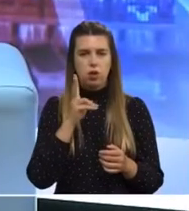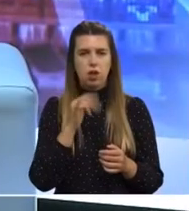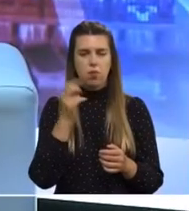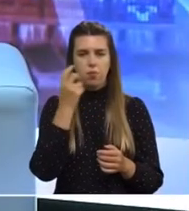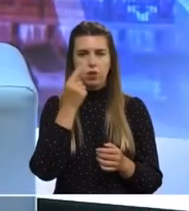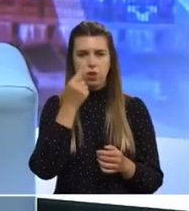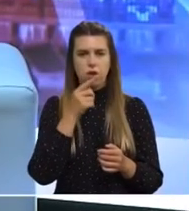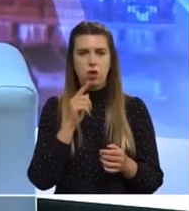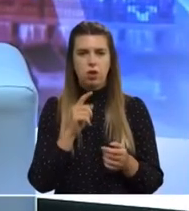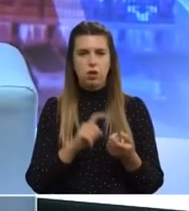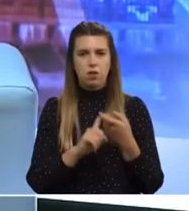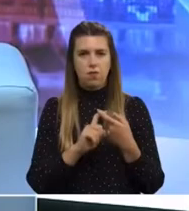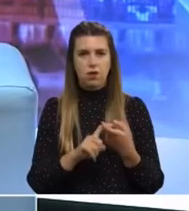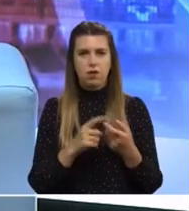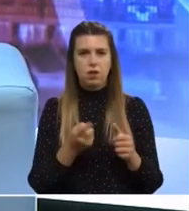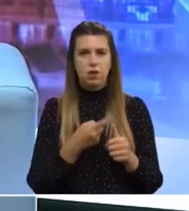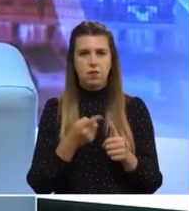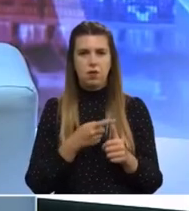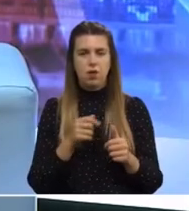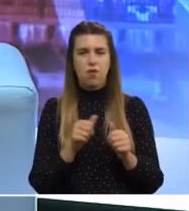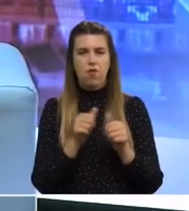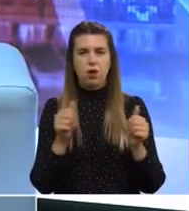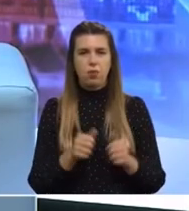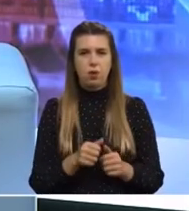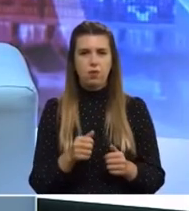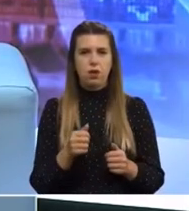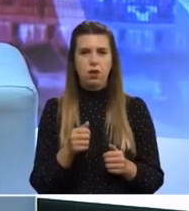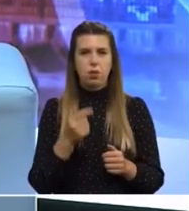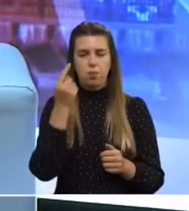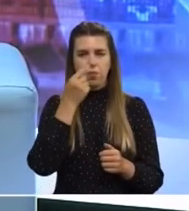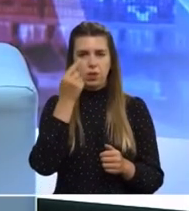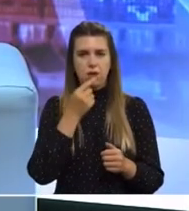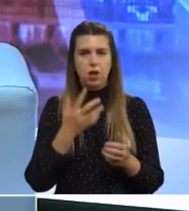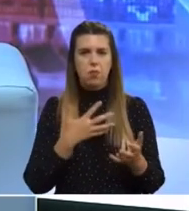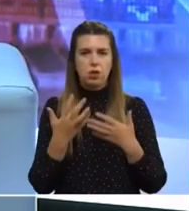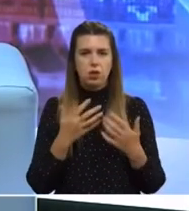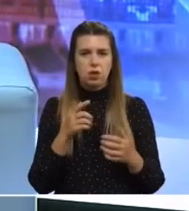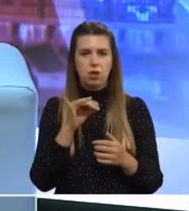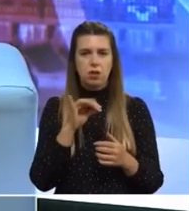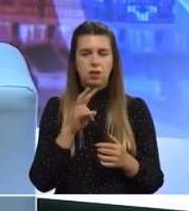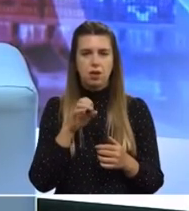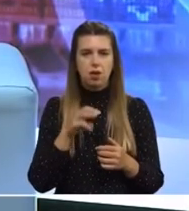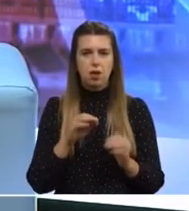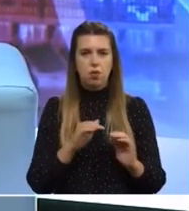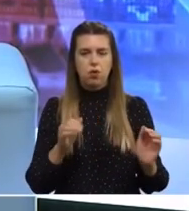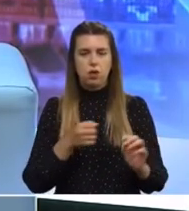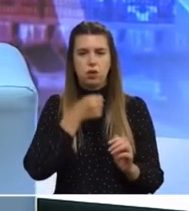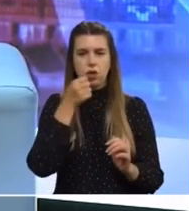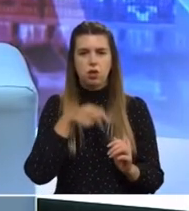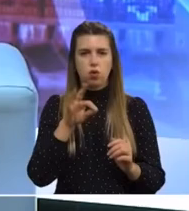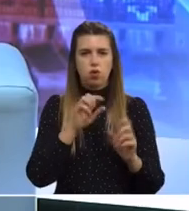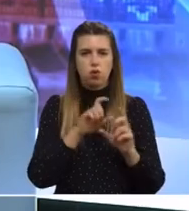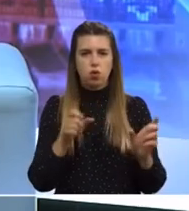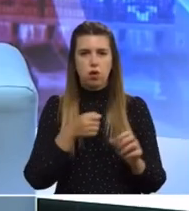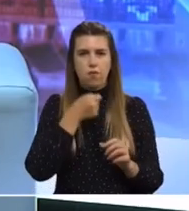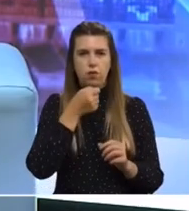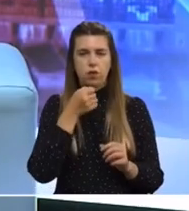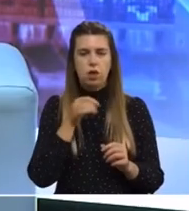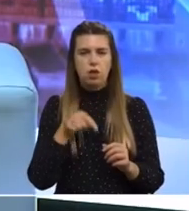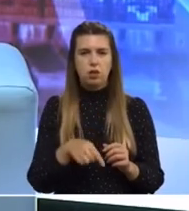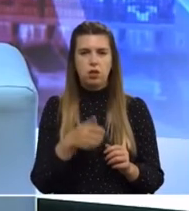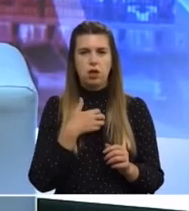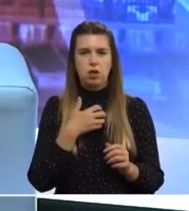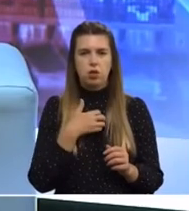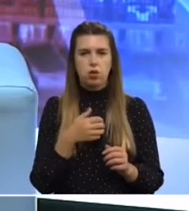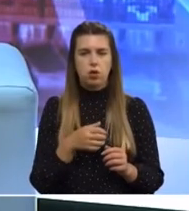на психологии, она как раз-таки и называлась «Формирование психоэмоционального интеллекта у детей старшего дошкольного возраста».